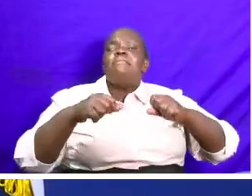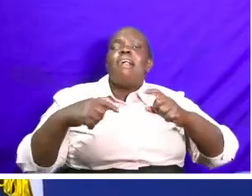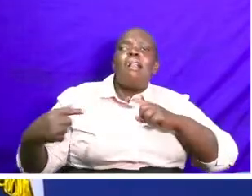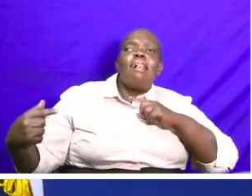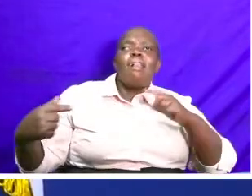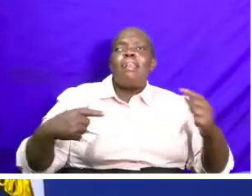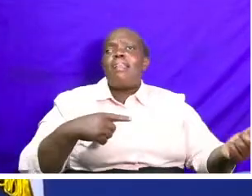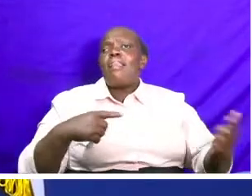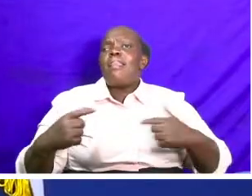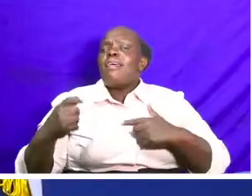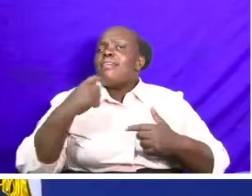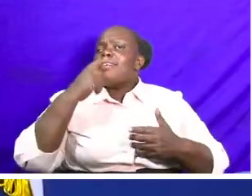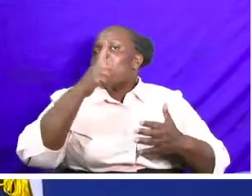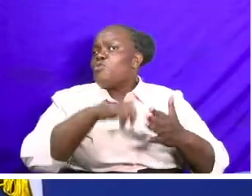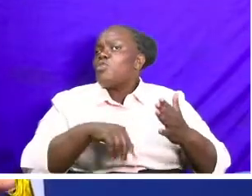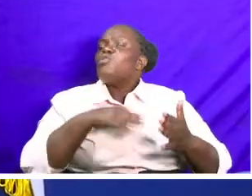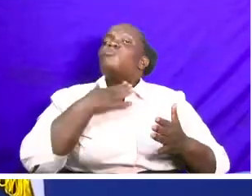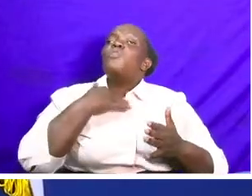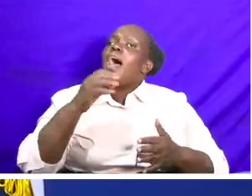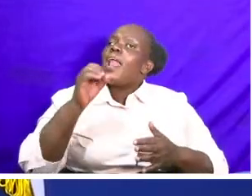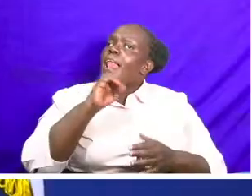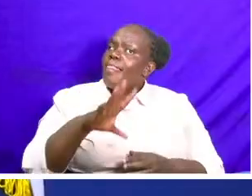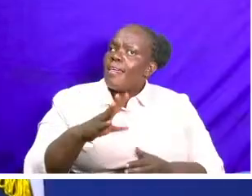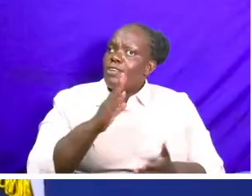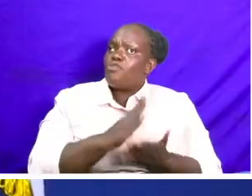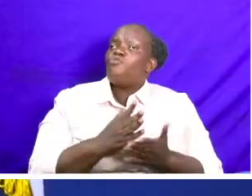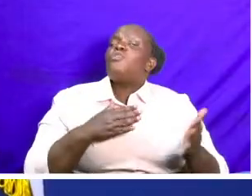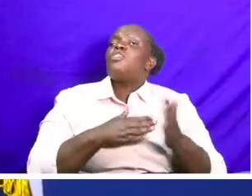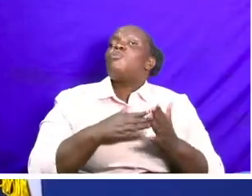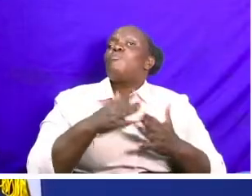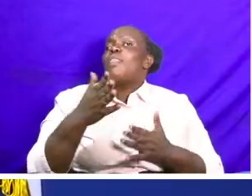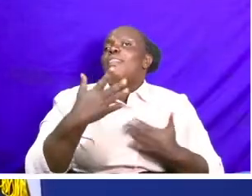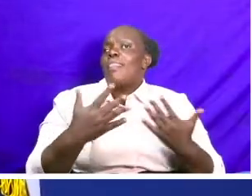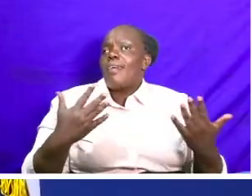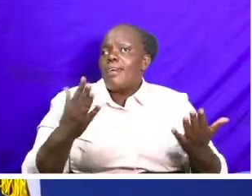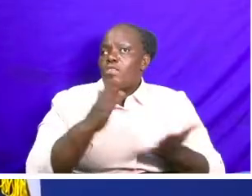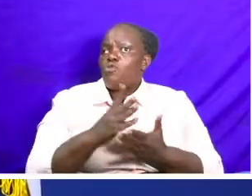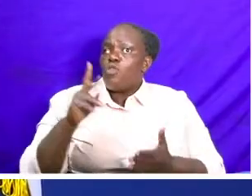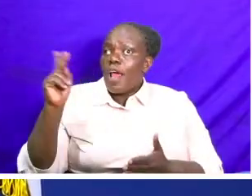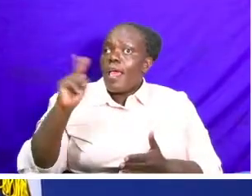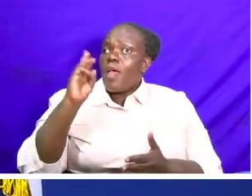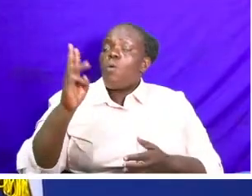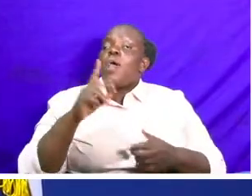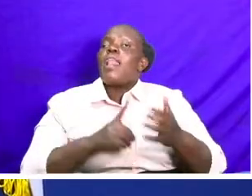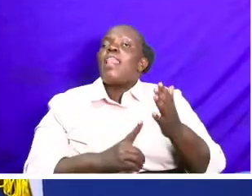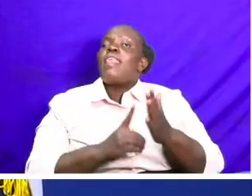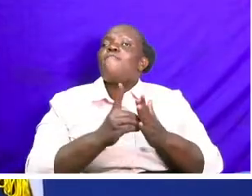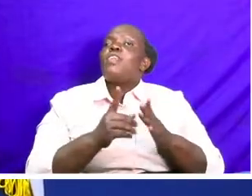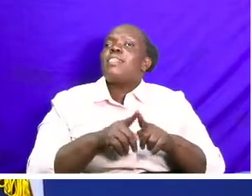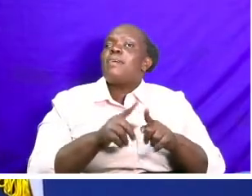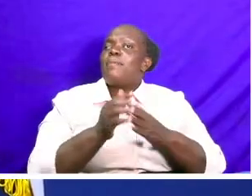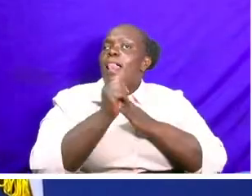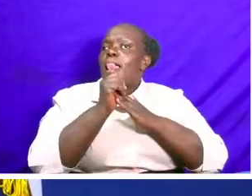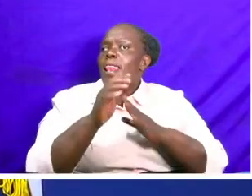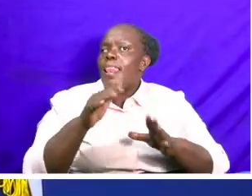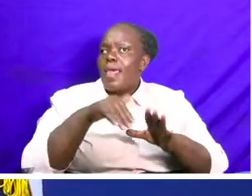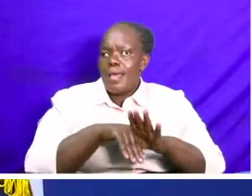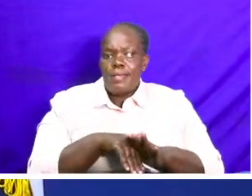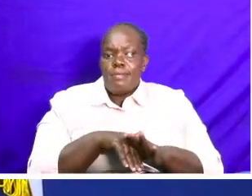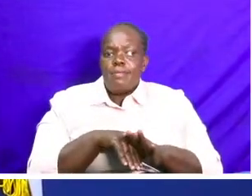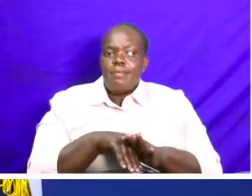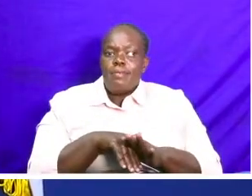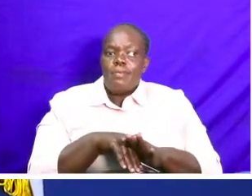na kusema sijui hatutaki. La hasha, tuache maneno kama haya. Kama Kenya itaendelea kuwa inaongoza katika